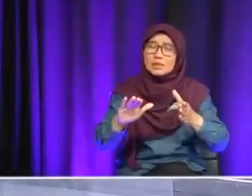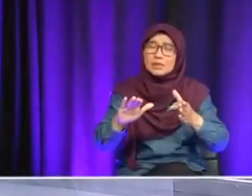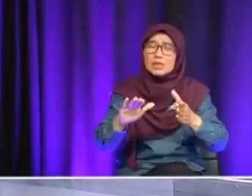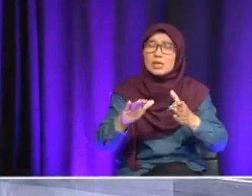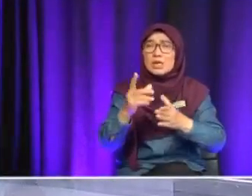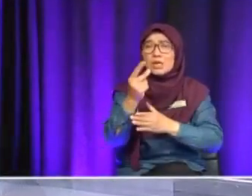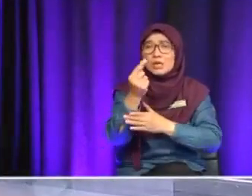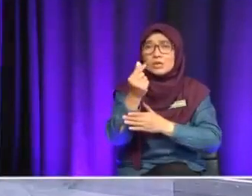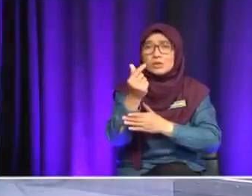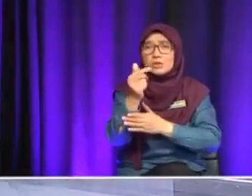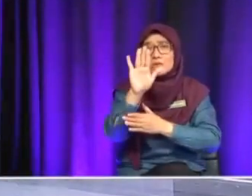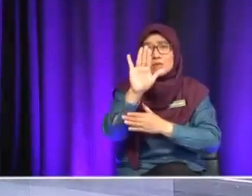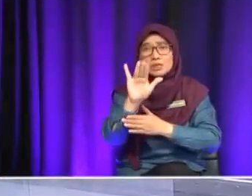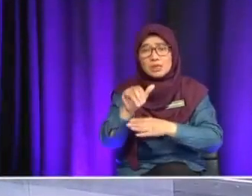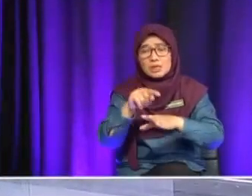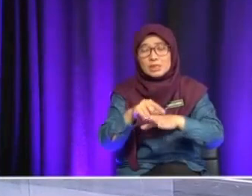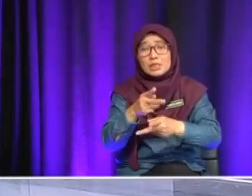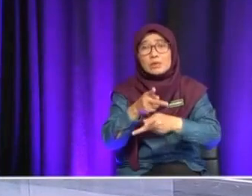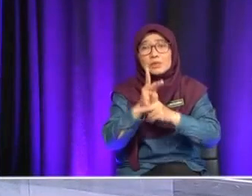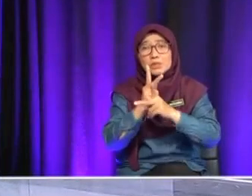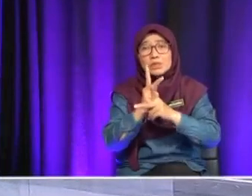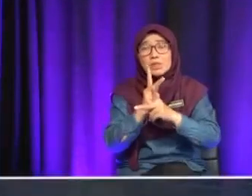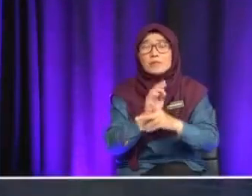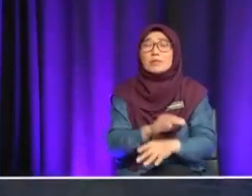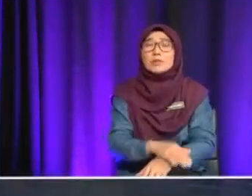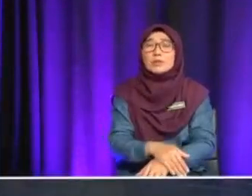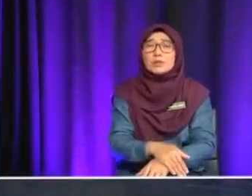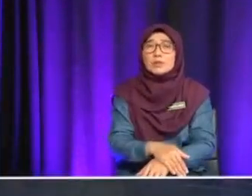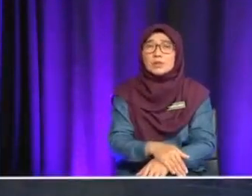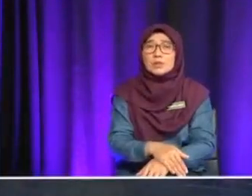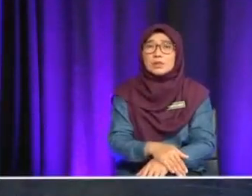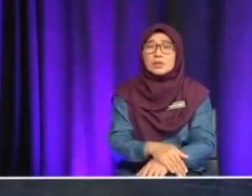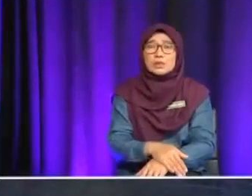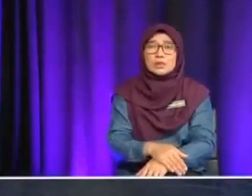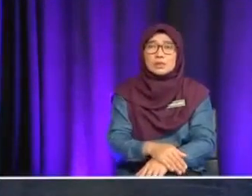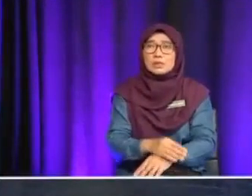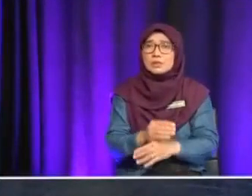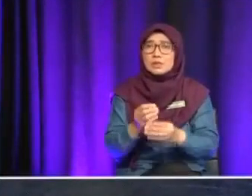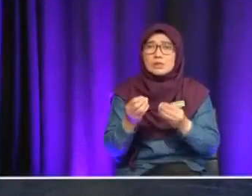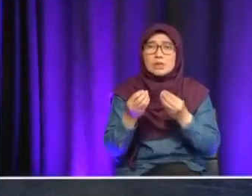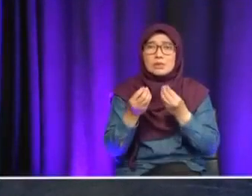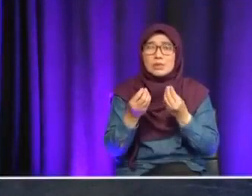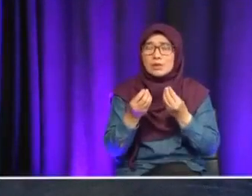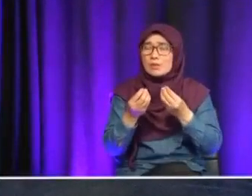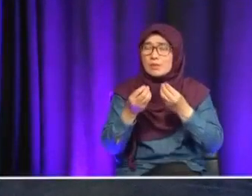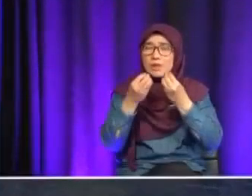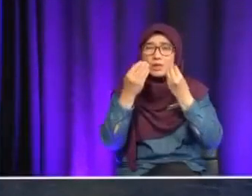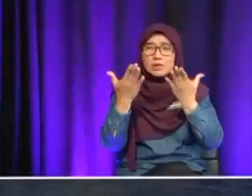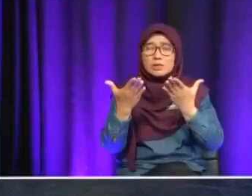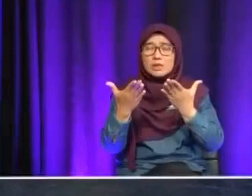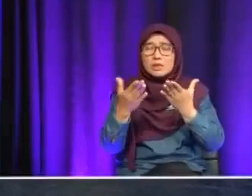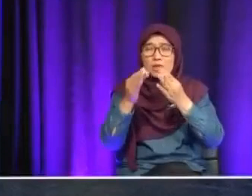kepada pemberi hutang. Ya, sebab bab hutang ni Syafiqah adalah bab yang paling banyak disebut dalam Al-Quran.